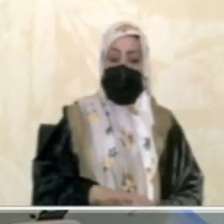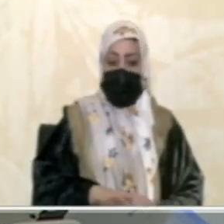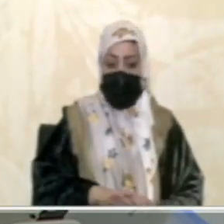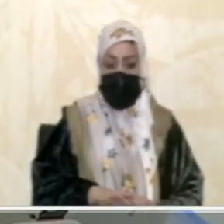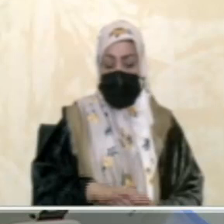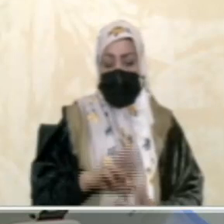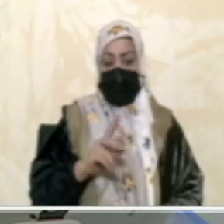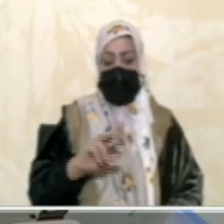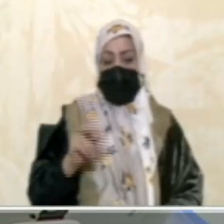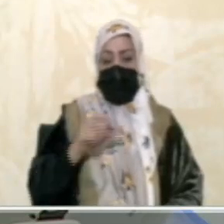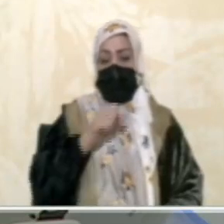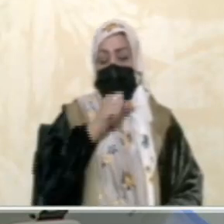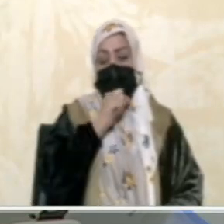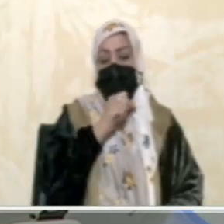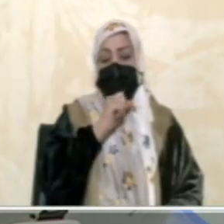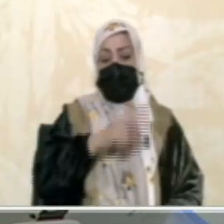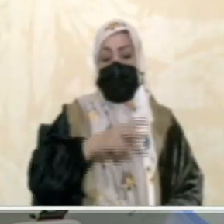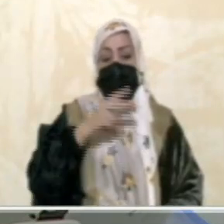المحارب